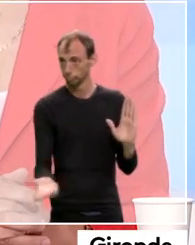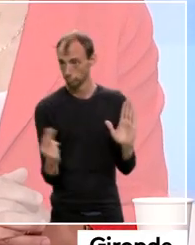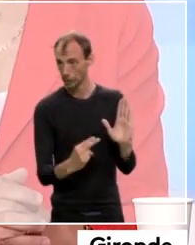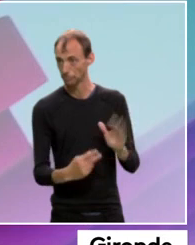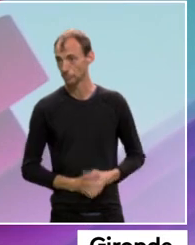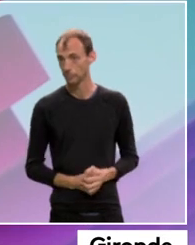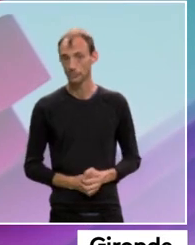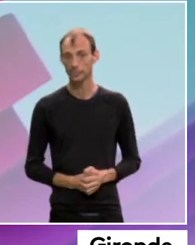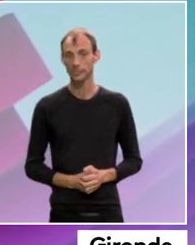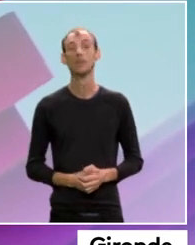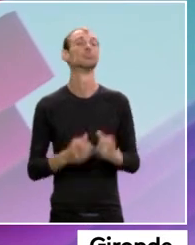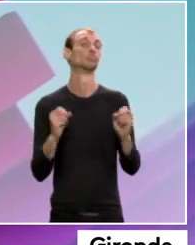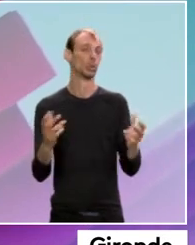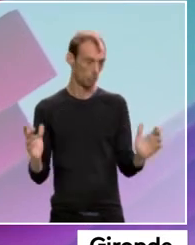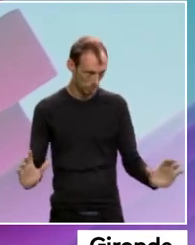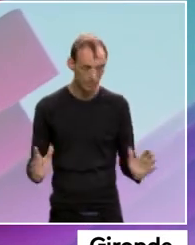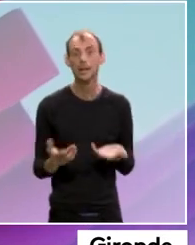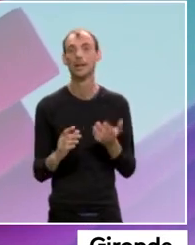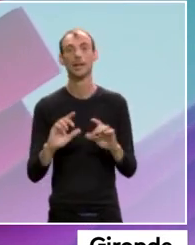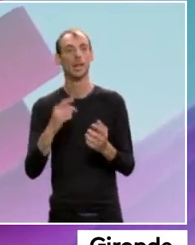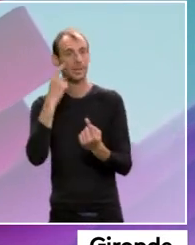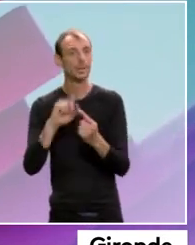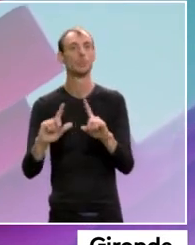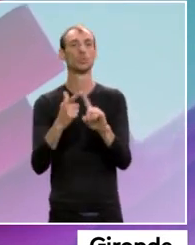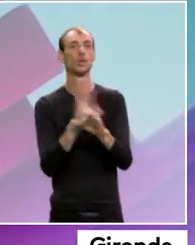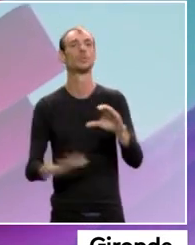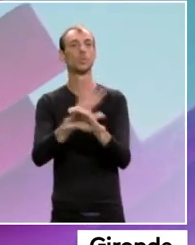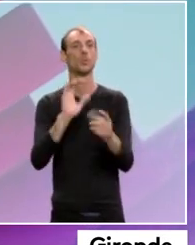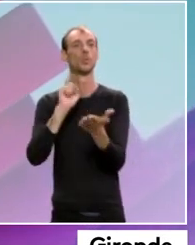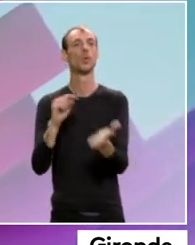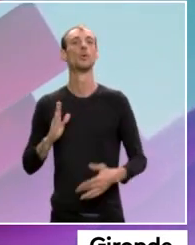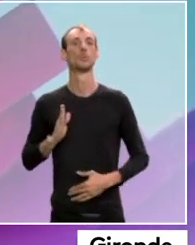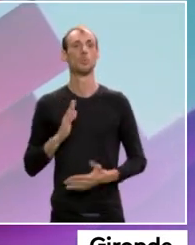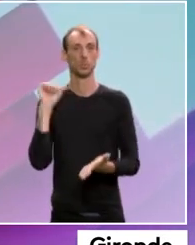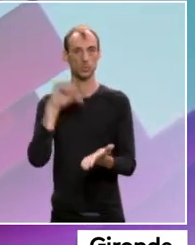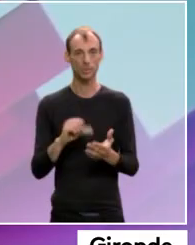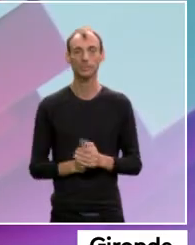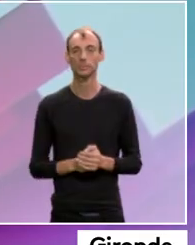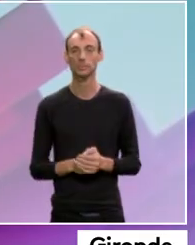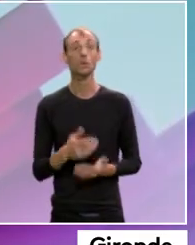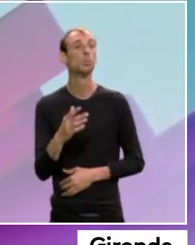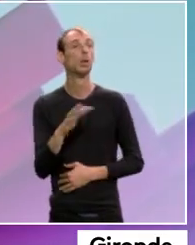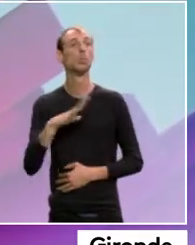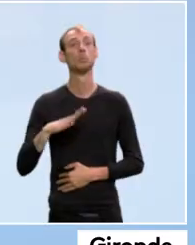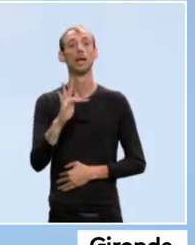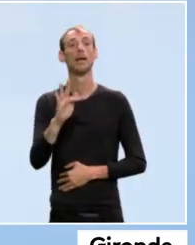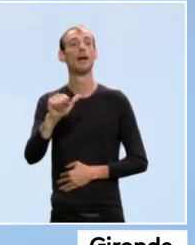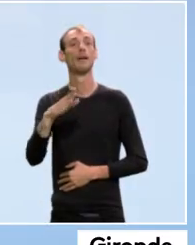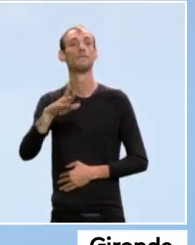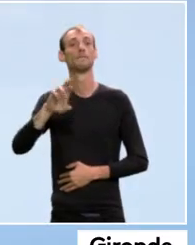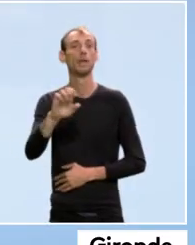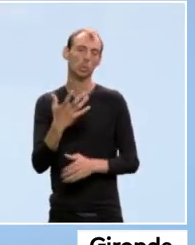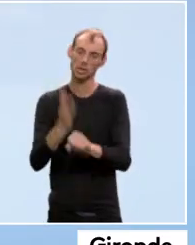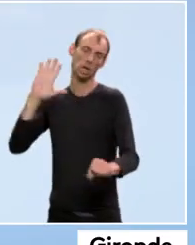circonscription de la Gironde Bordeaux Centre Catherine Fabre Bordeaux par rapport à 5 ans Bordeaux schématiser une ville